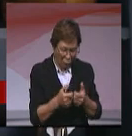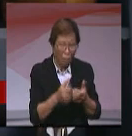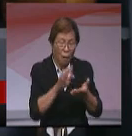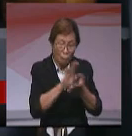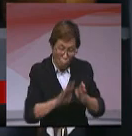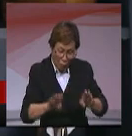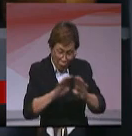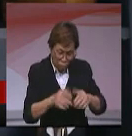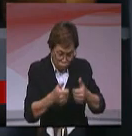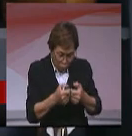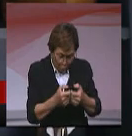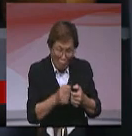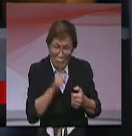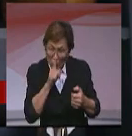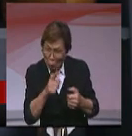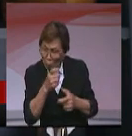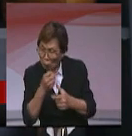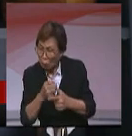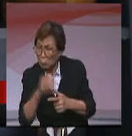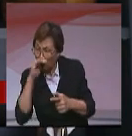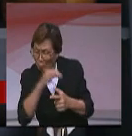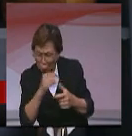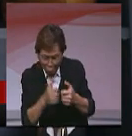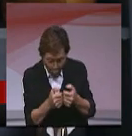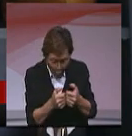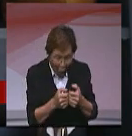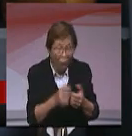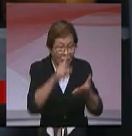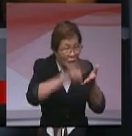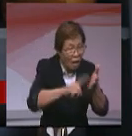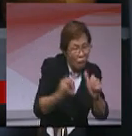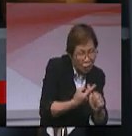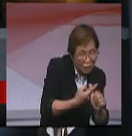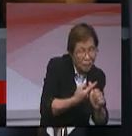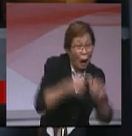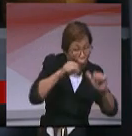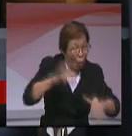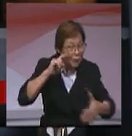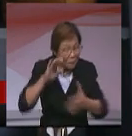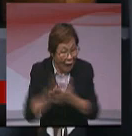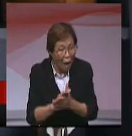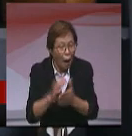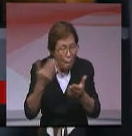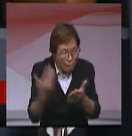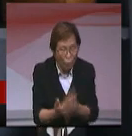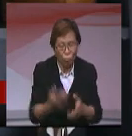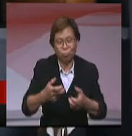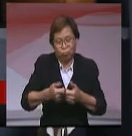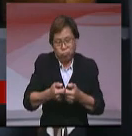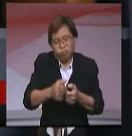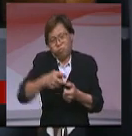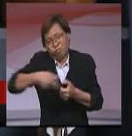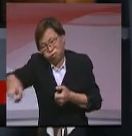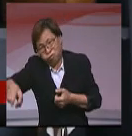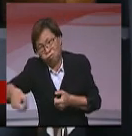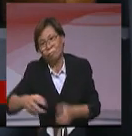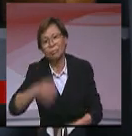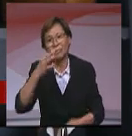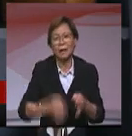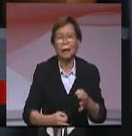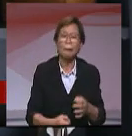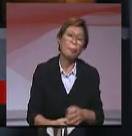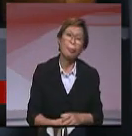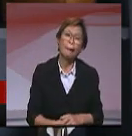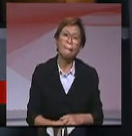daripada sumber yang rasmi dan boleh dipercayai. Perkara yang belum tentu sahih jika